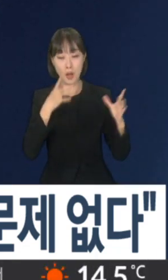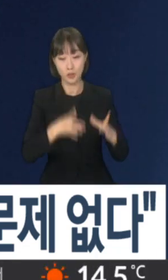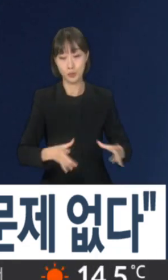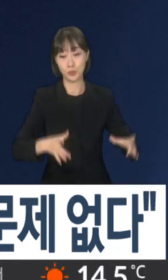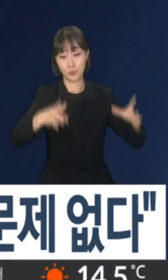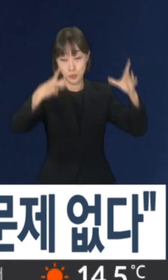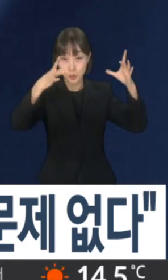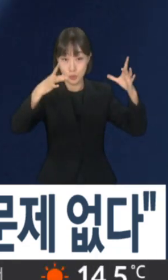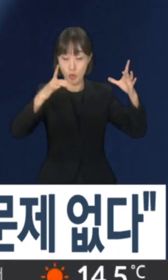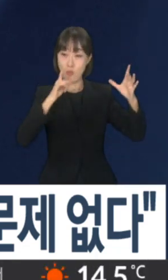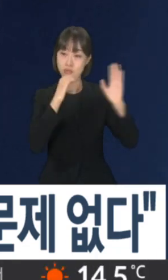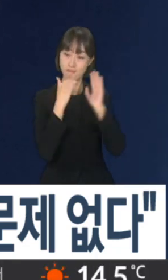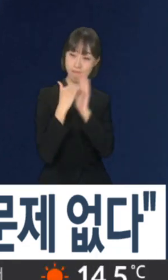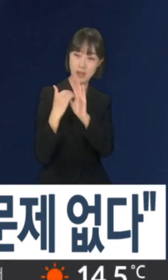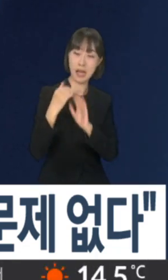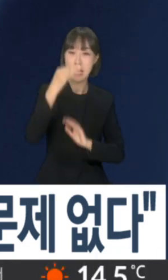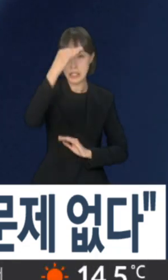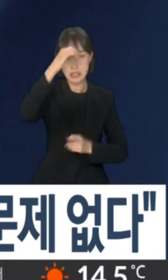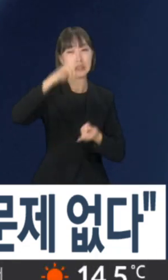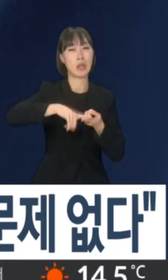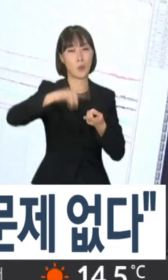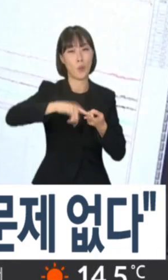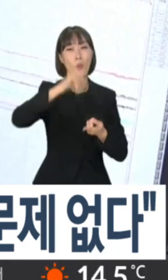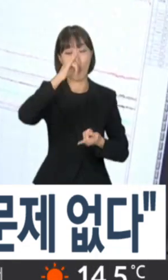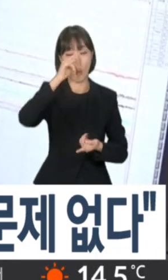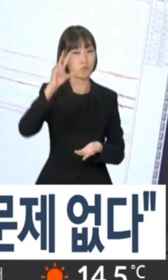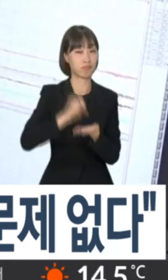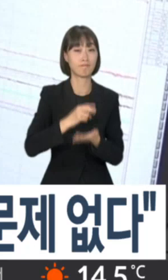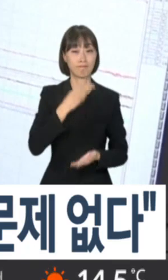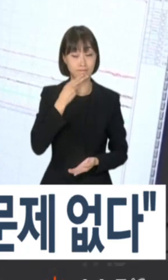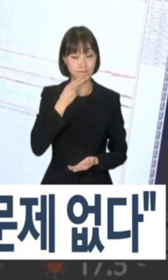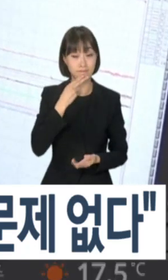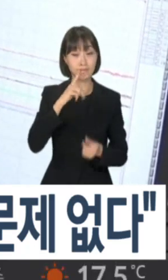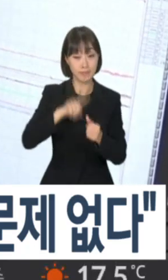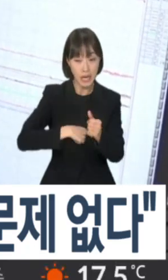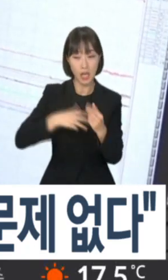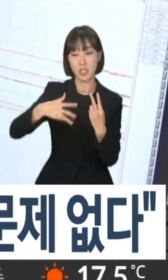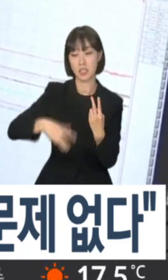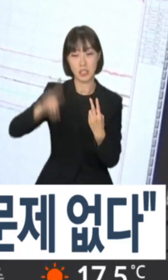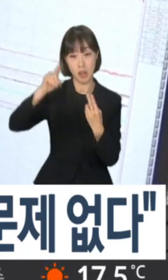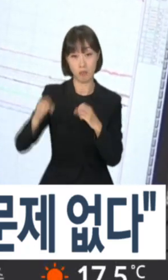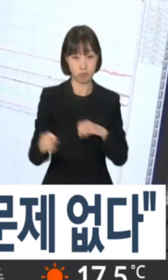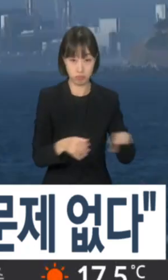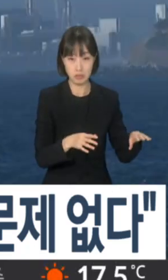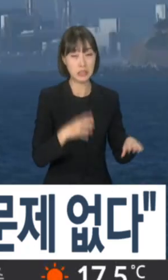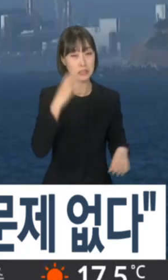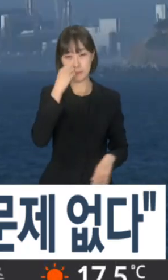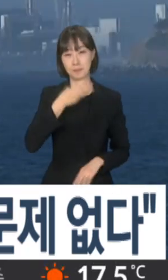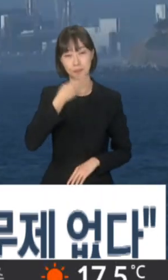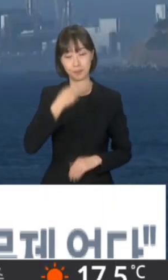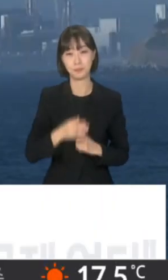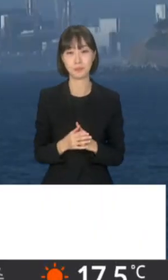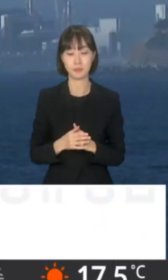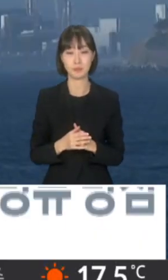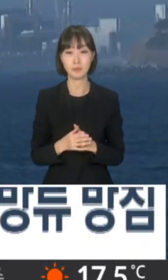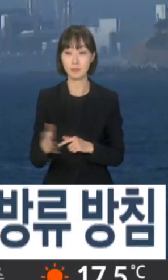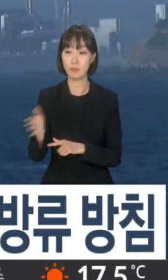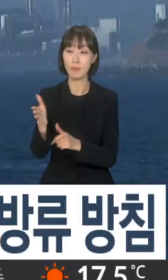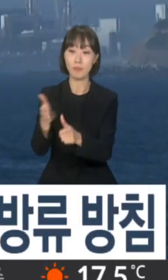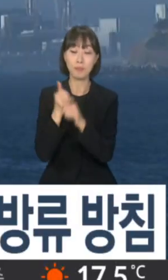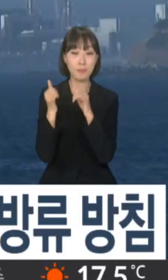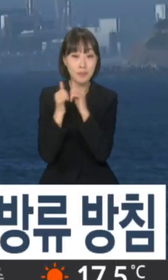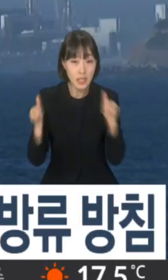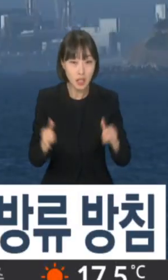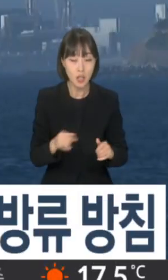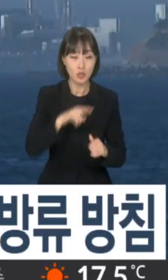방수 기능이 유지되는 것을 확인했다며 방류에 문제가 없다고 강조했습니다 어민과 주변국